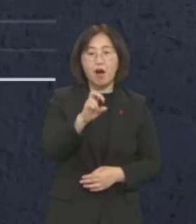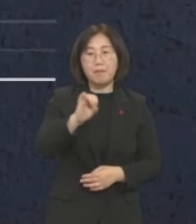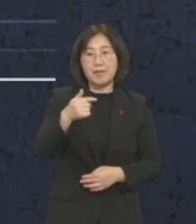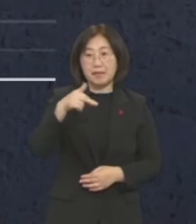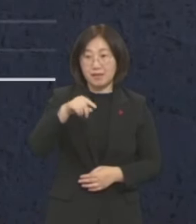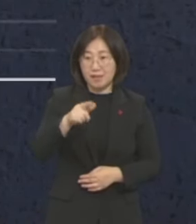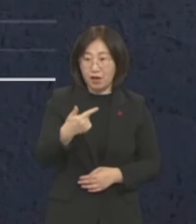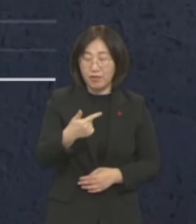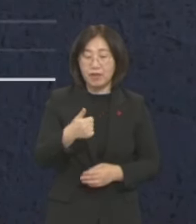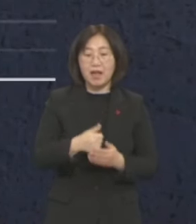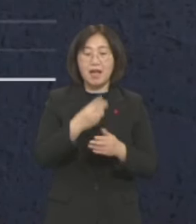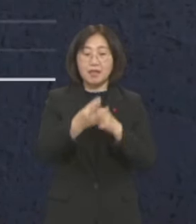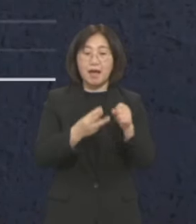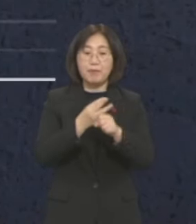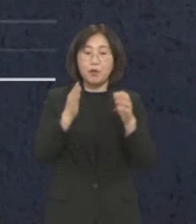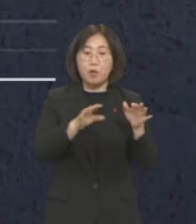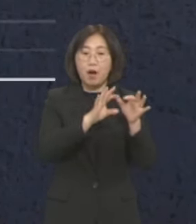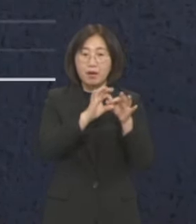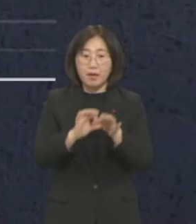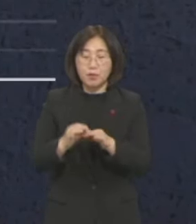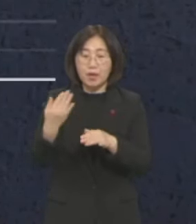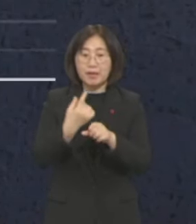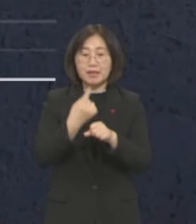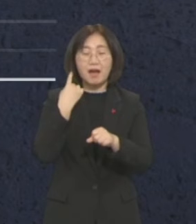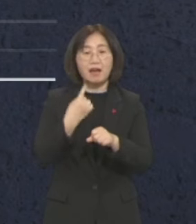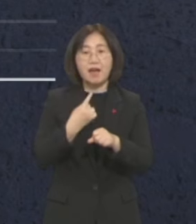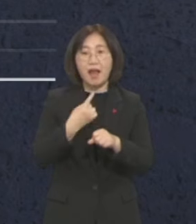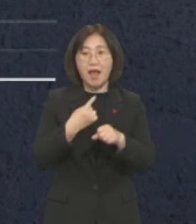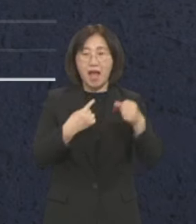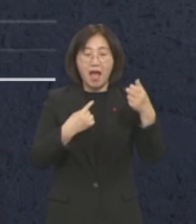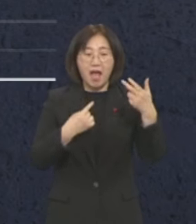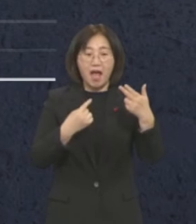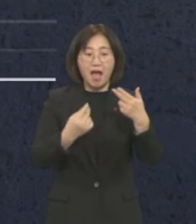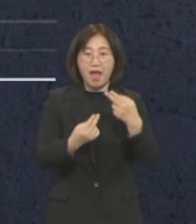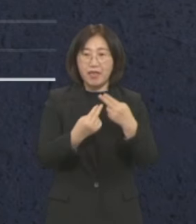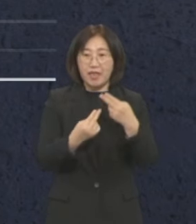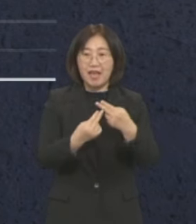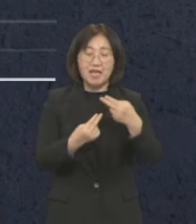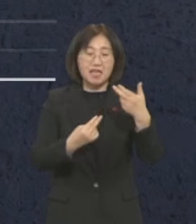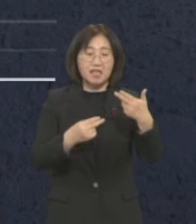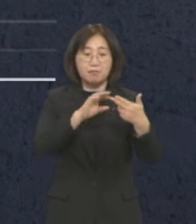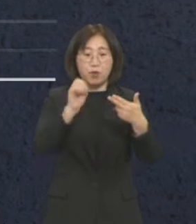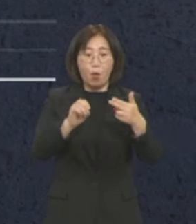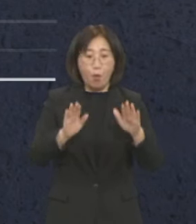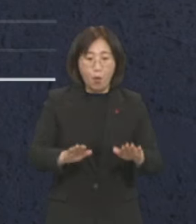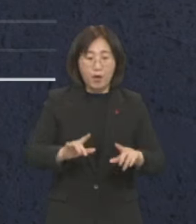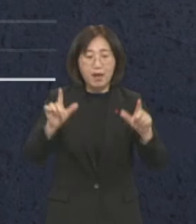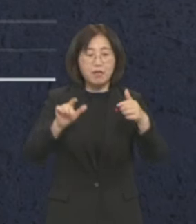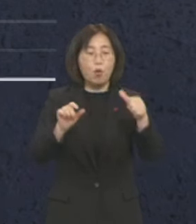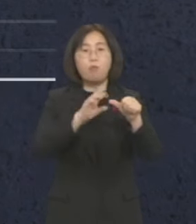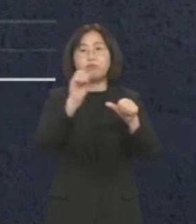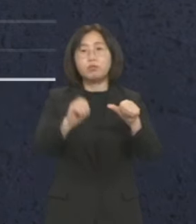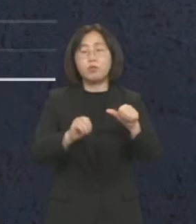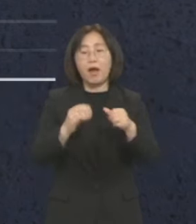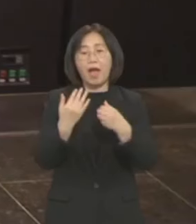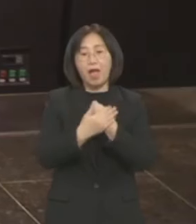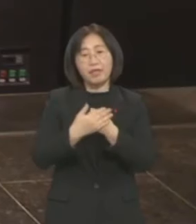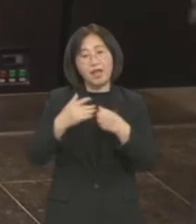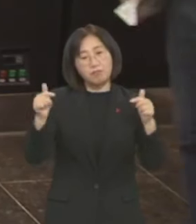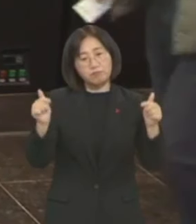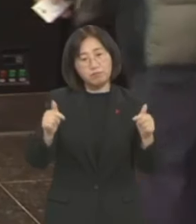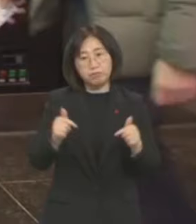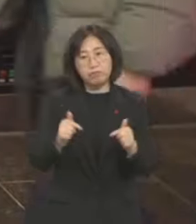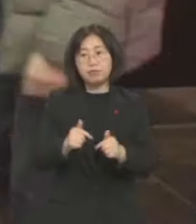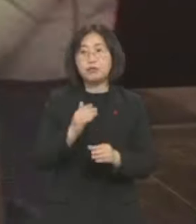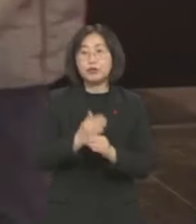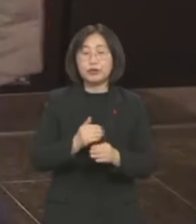유지됐던 환급률이 지난해 7%로 축소된 데 이어 올해는 5%로 줄어드는 등 혜택이 계속 줄고 있습니다.